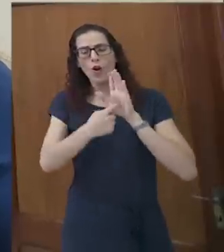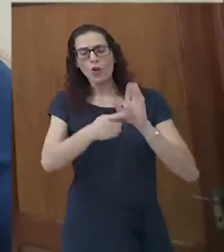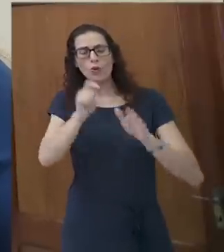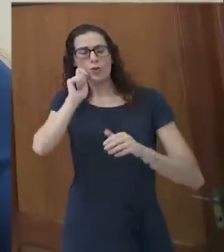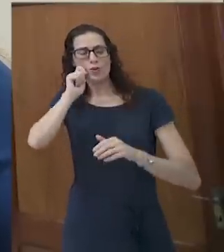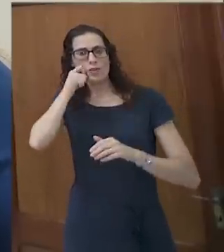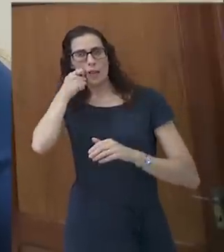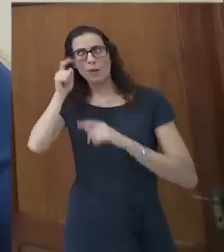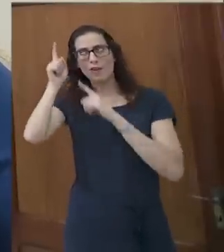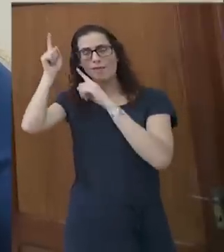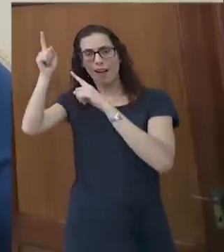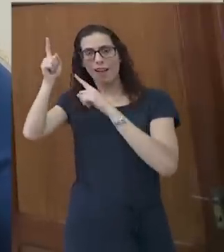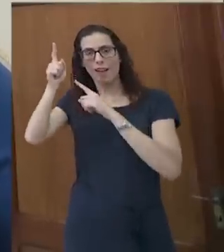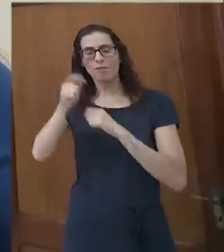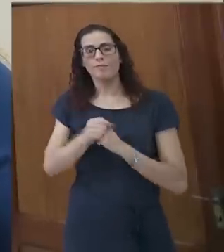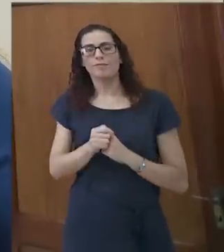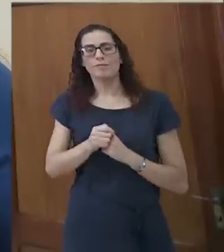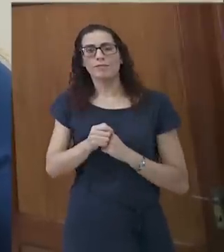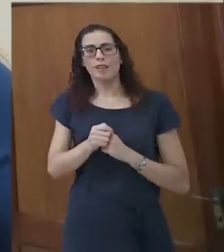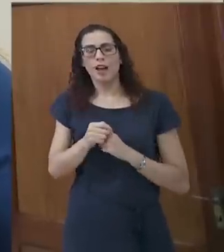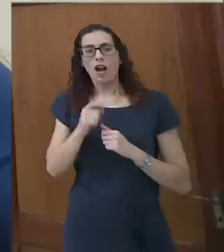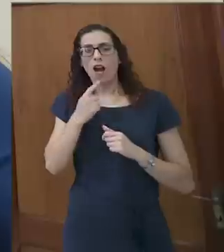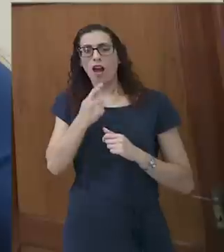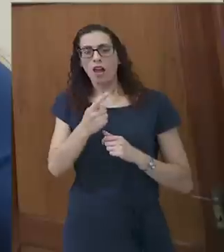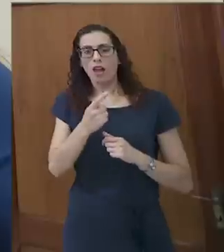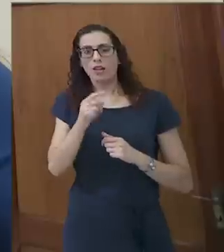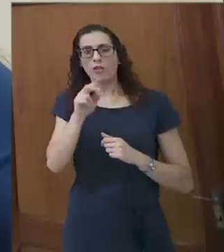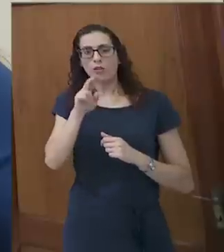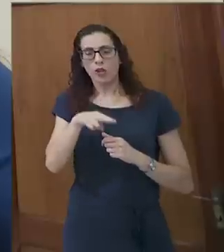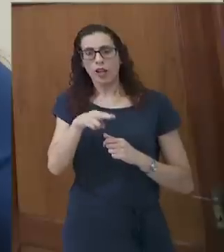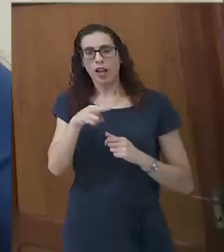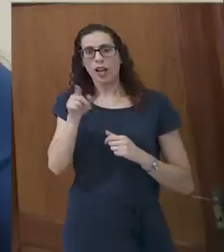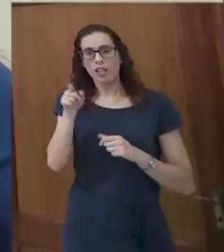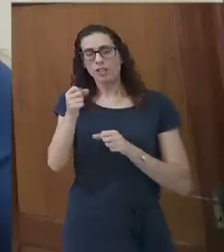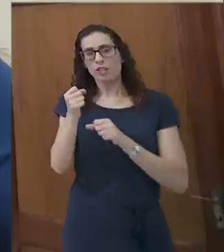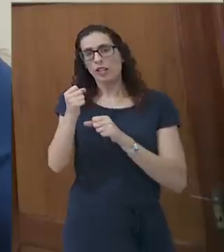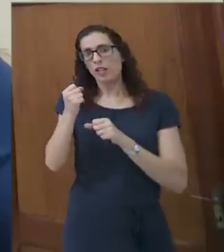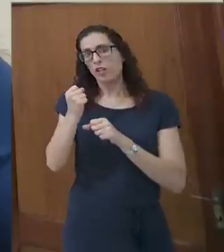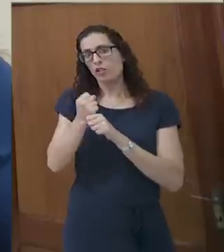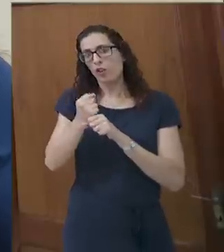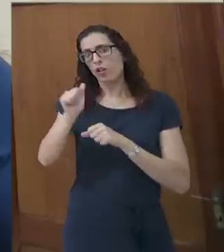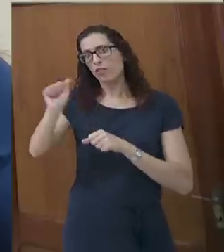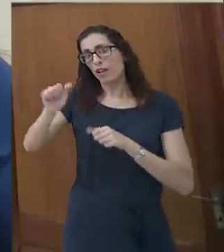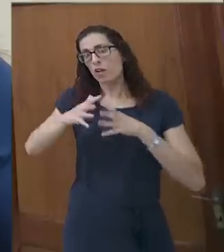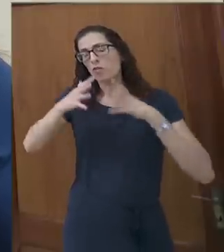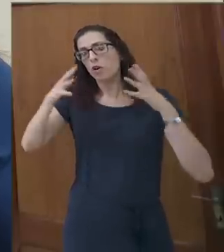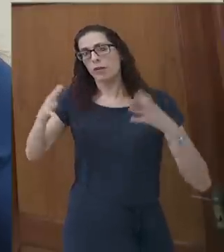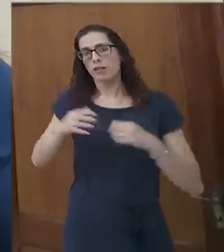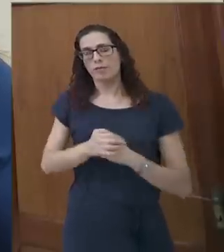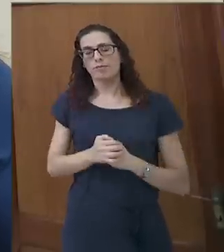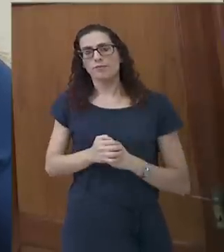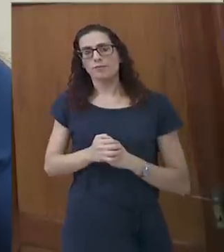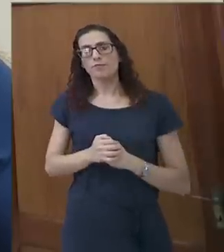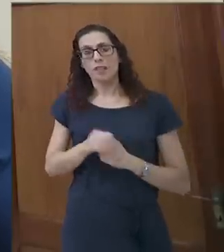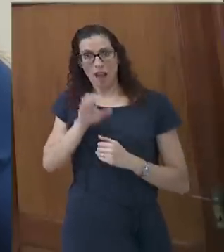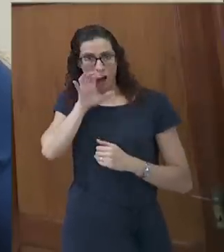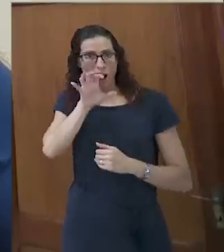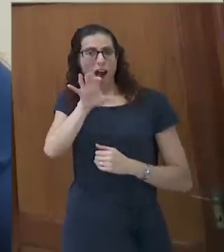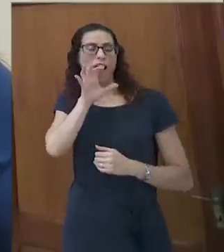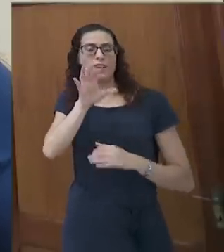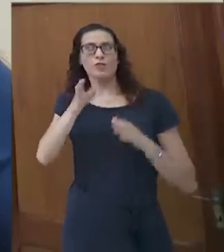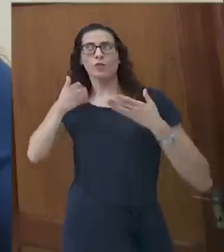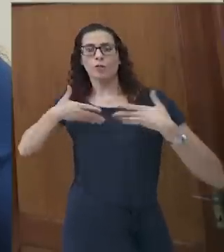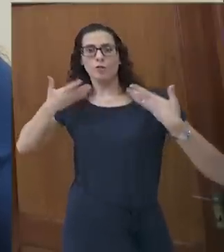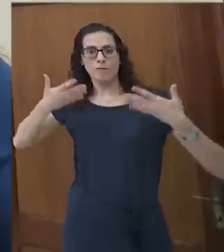tiegħu. Għajdu lill-Alla. Kemmint tal-biża' femilek. Flimkien għajtu bil-fer